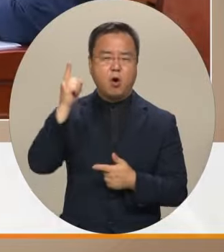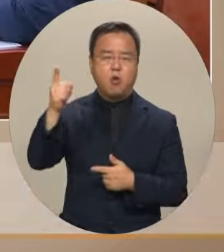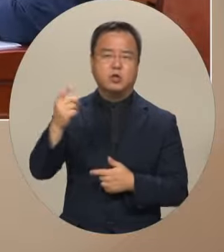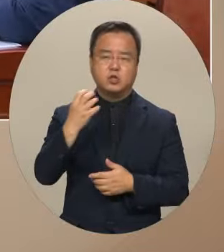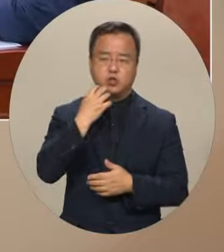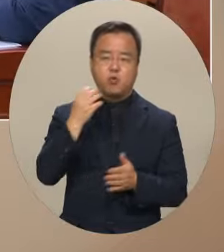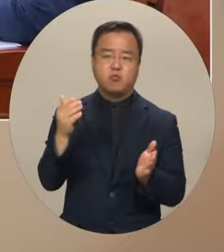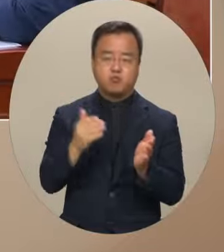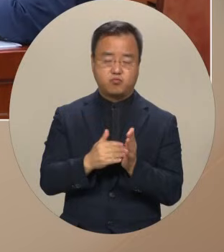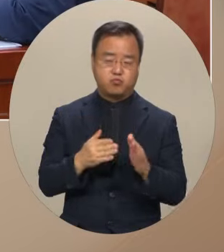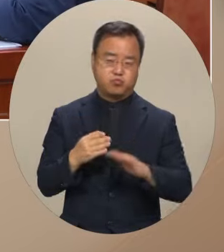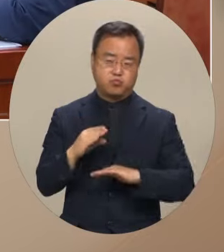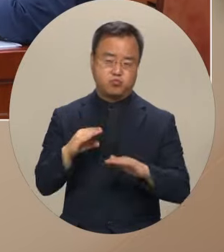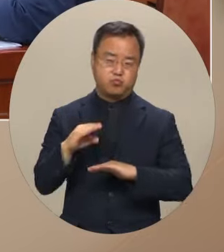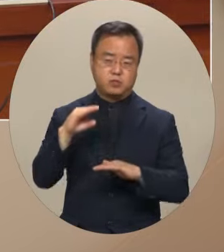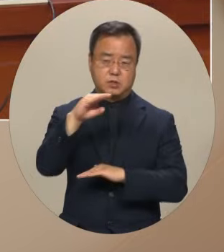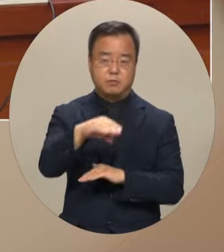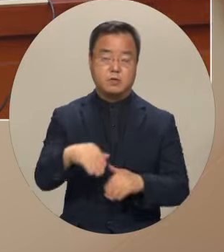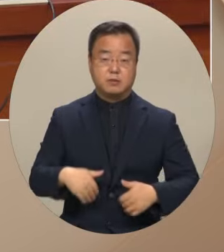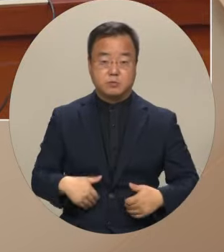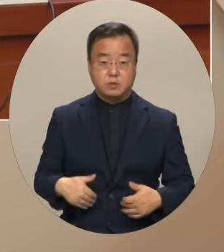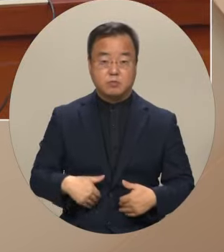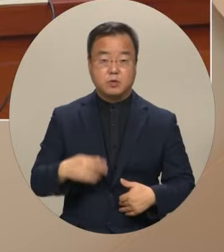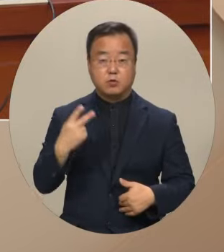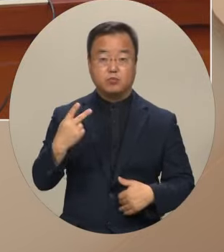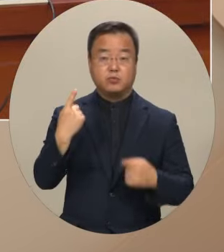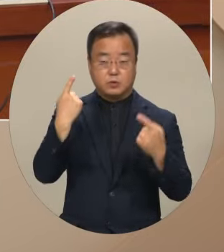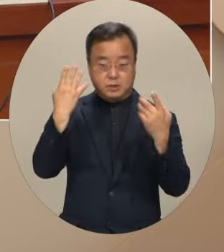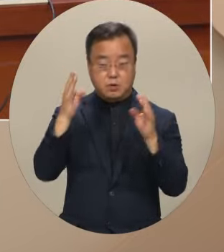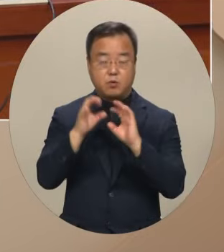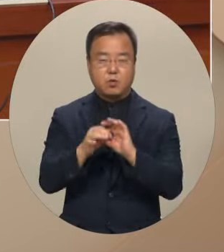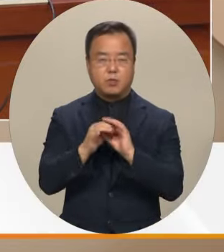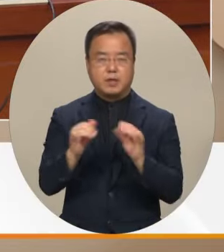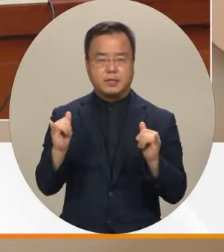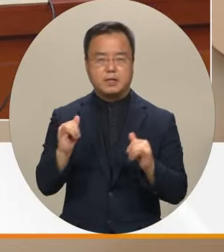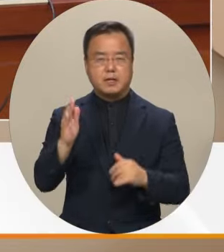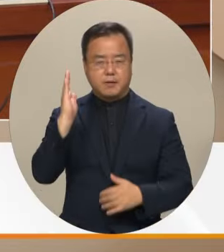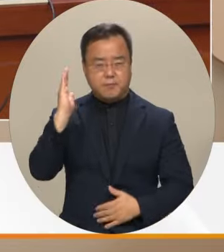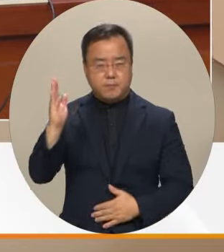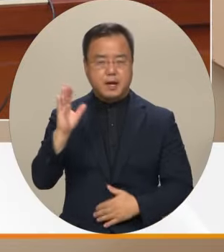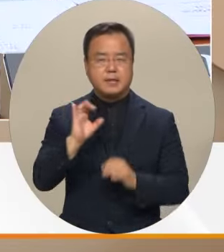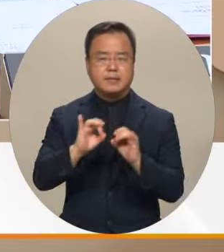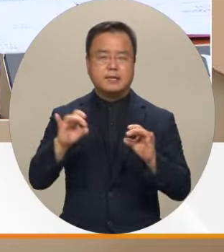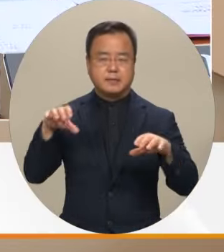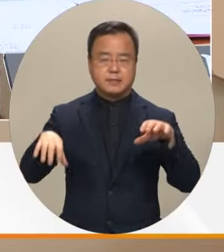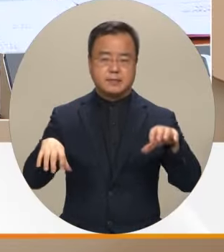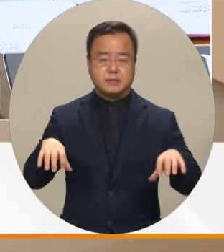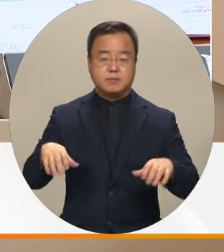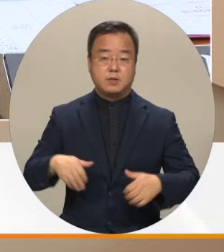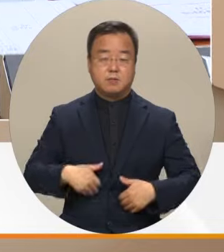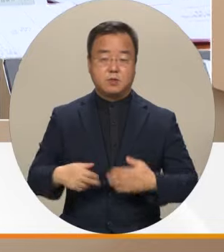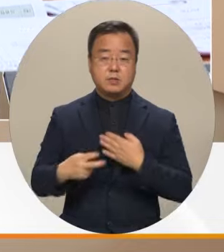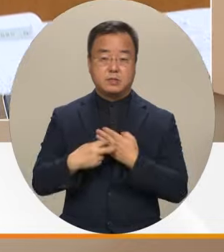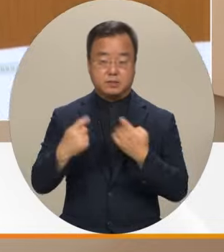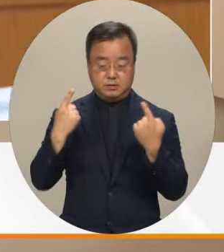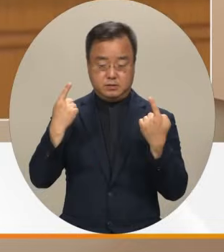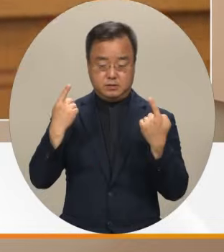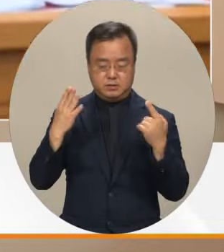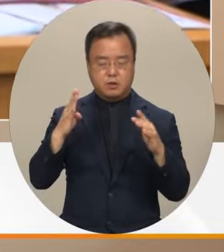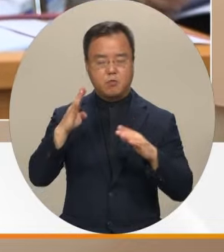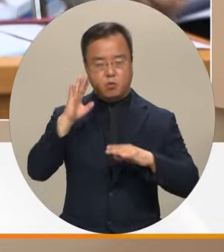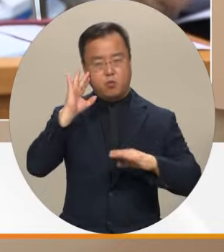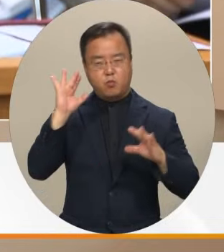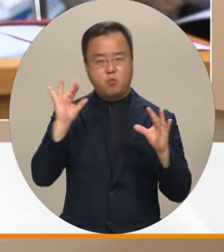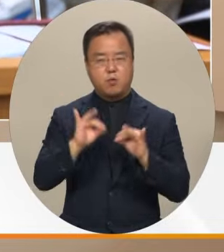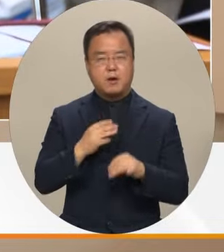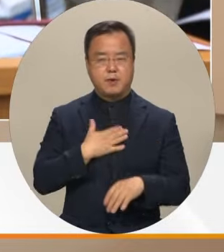상황이거든요 또 제가 취 했을 땐 두 대학 관계자들 모두 각자의 지역에 의대가 필요한 이유에 대해서도 충분히 공감하고